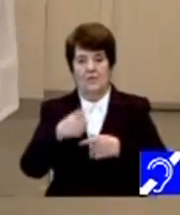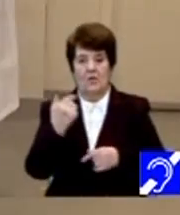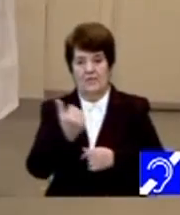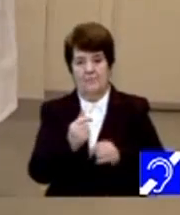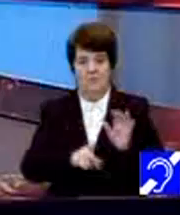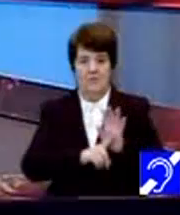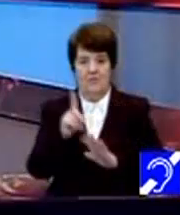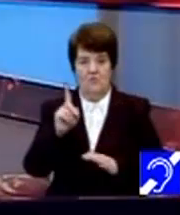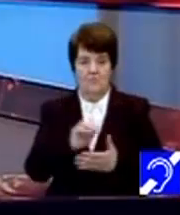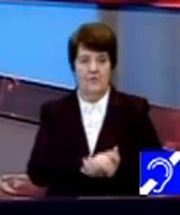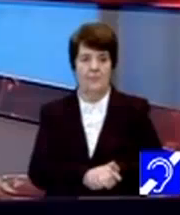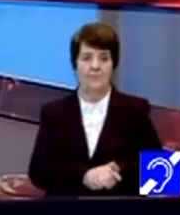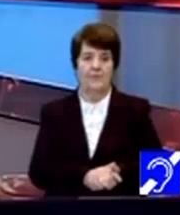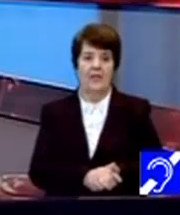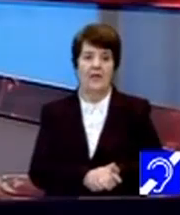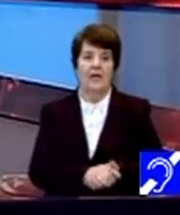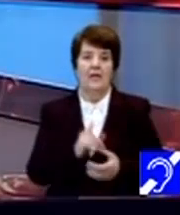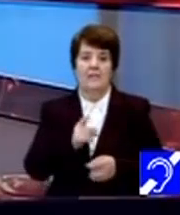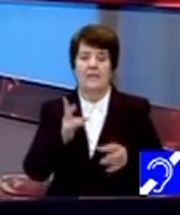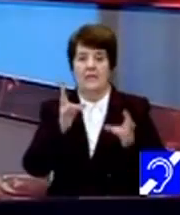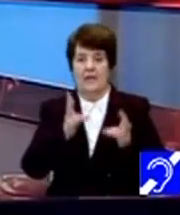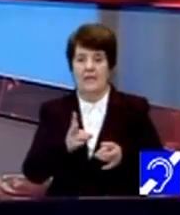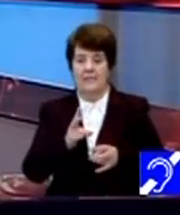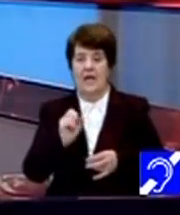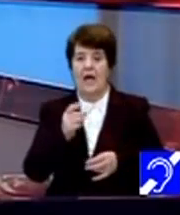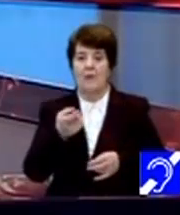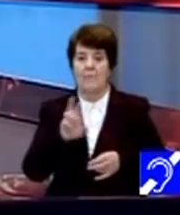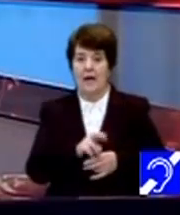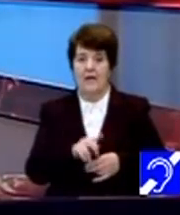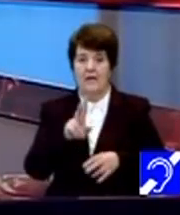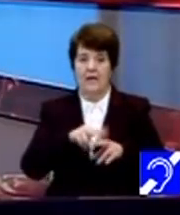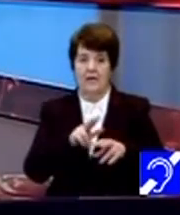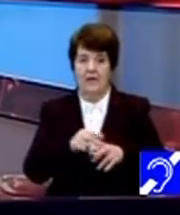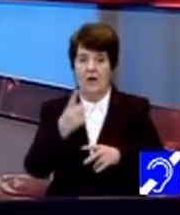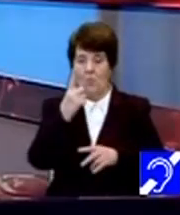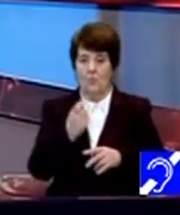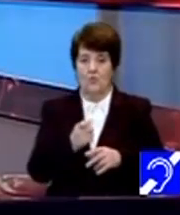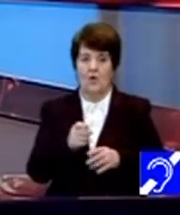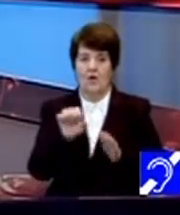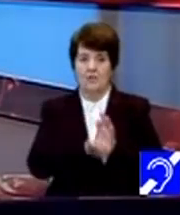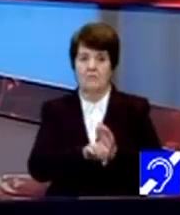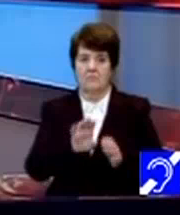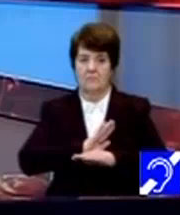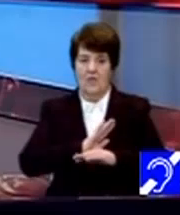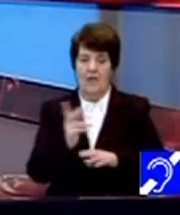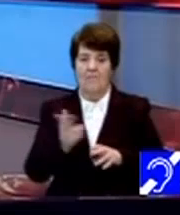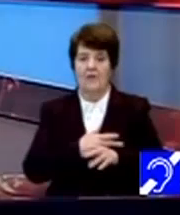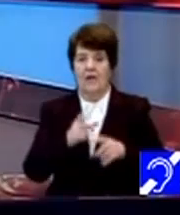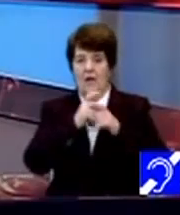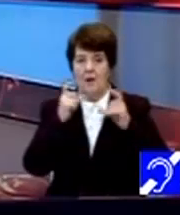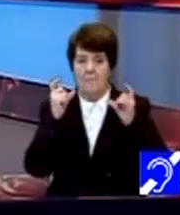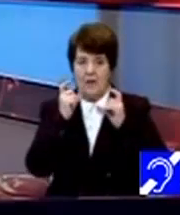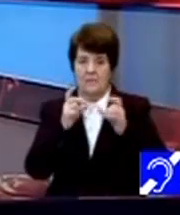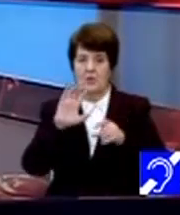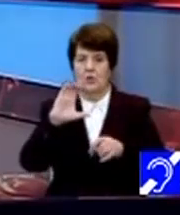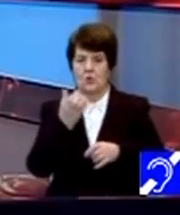în următoarele săptămâni. Se agravează criza din Albania, provocată de un polițist care a împușcat mortal un tânăr fără mască